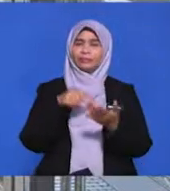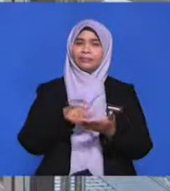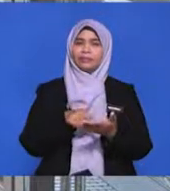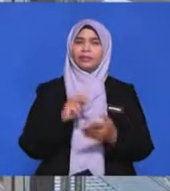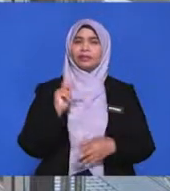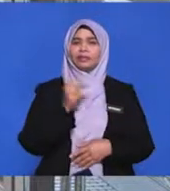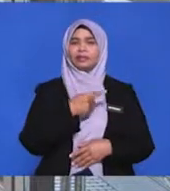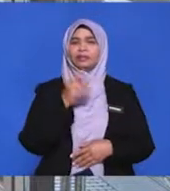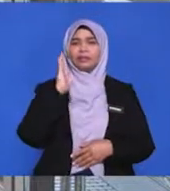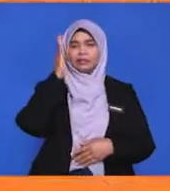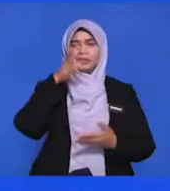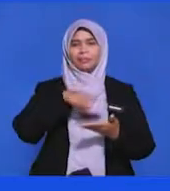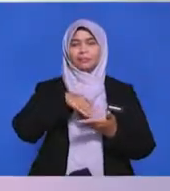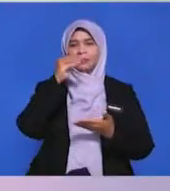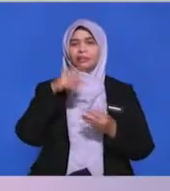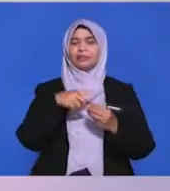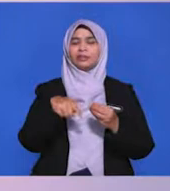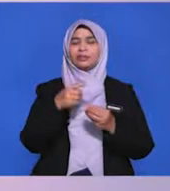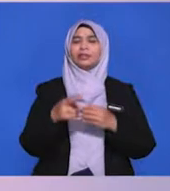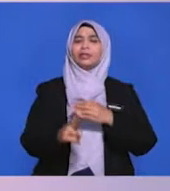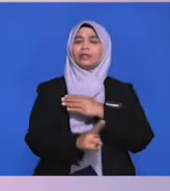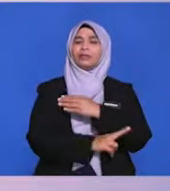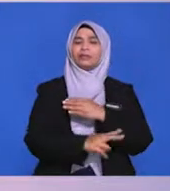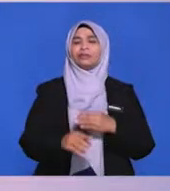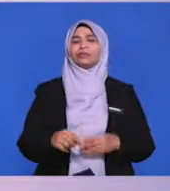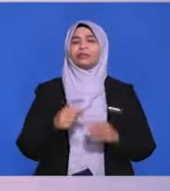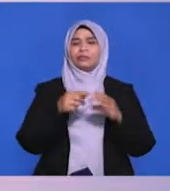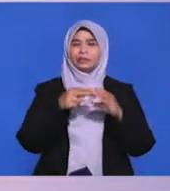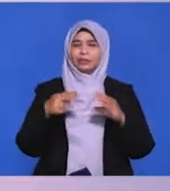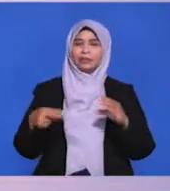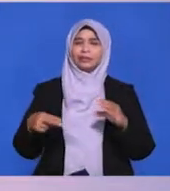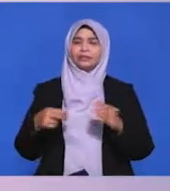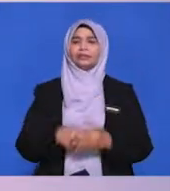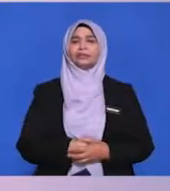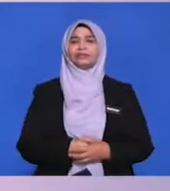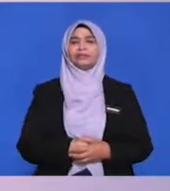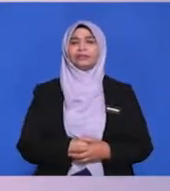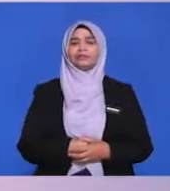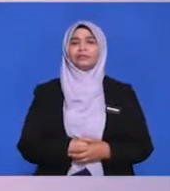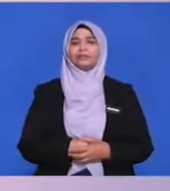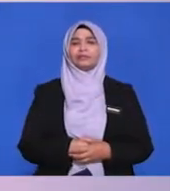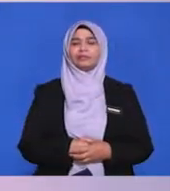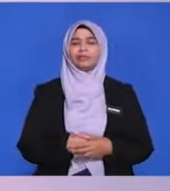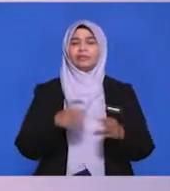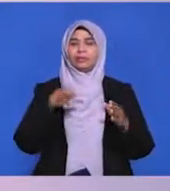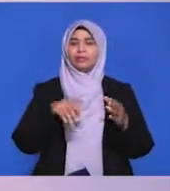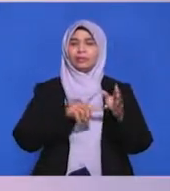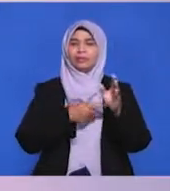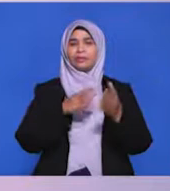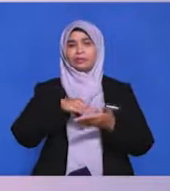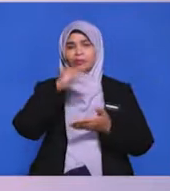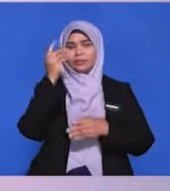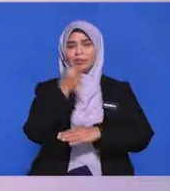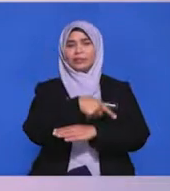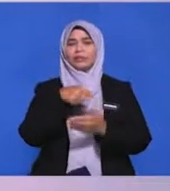kita akan mempelajari tentang hukum cash sebelum kita memulakan pembelajaran kita